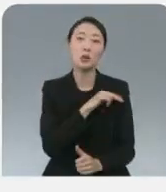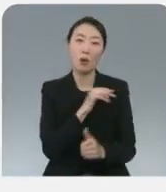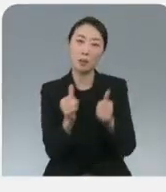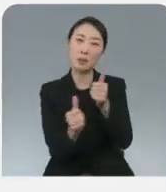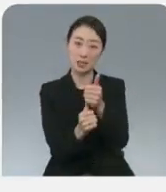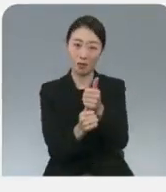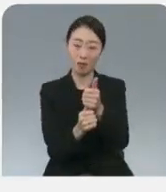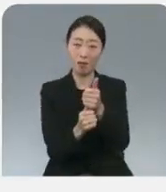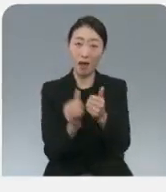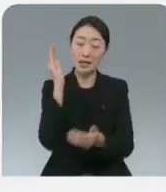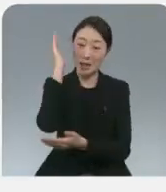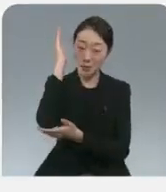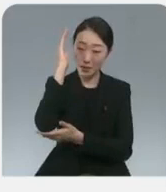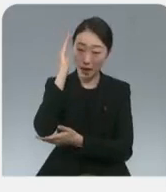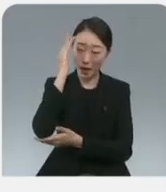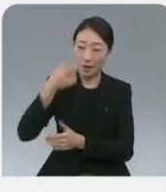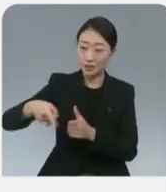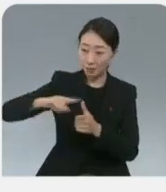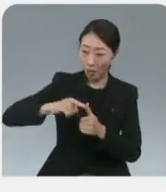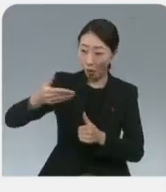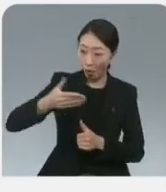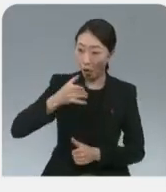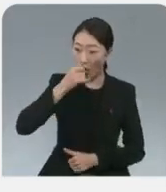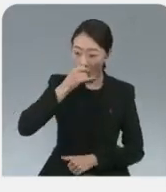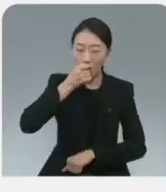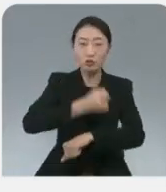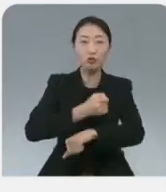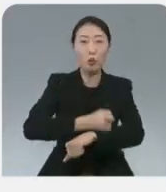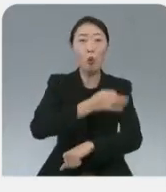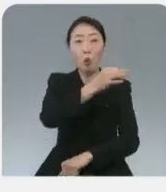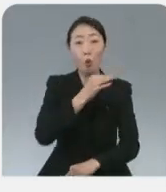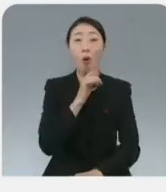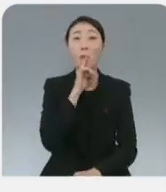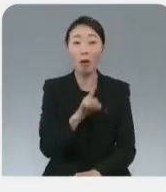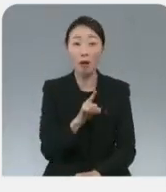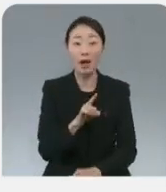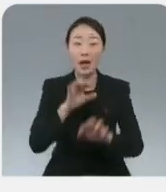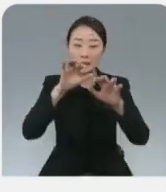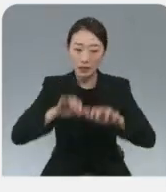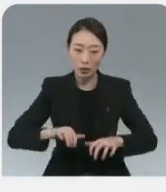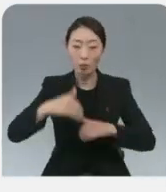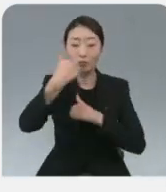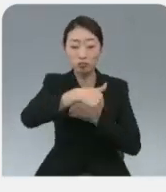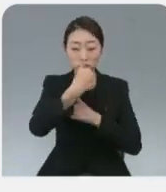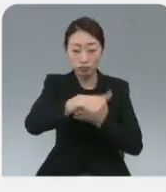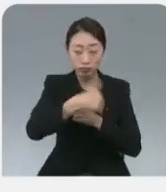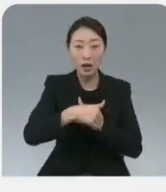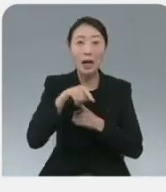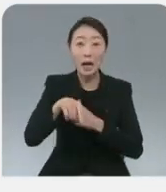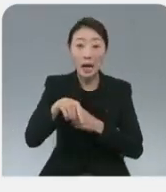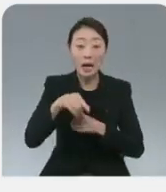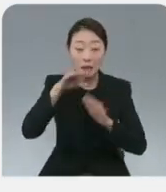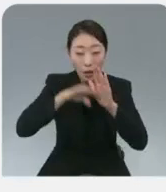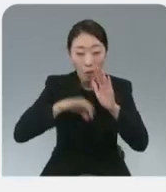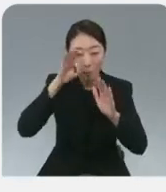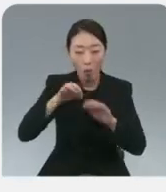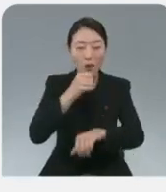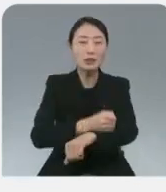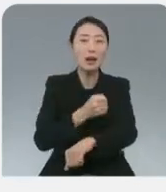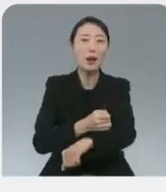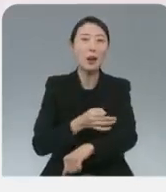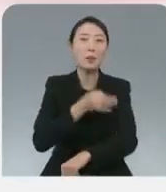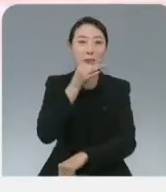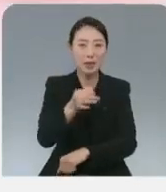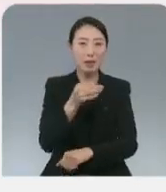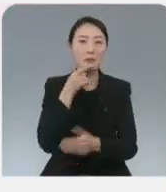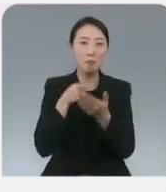mengirimkan email dan menyamar Sebagai wartawan dan anggota parlemen Korea Selatan dipastikan bahwa tidak terdapat kerugian besar dari